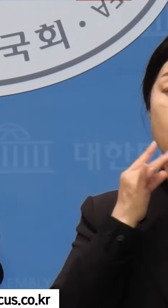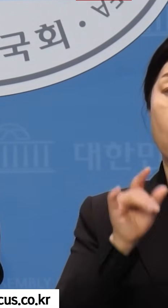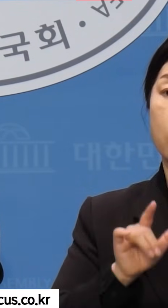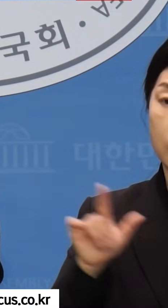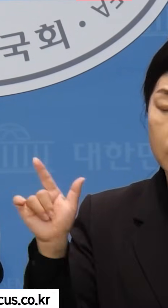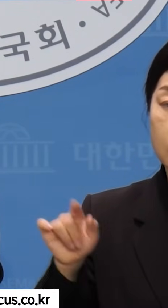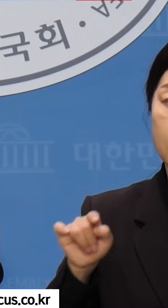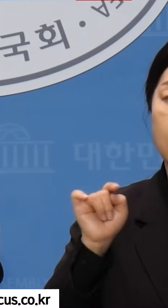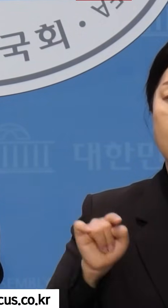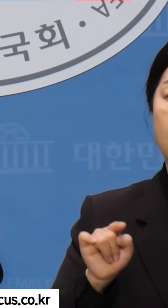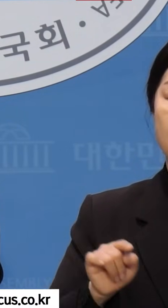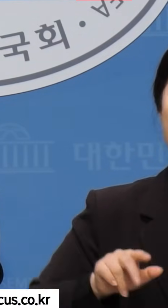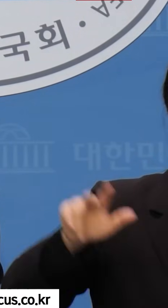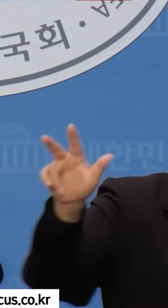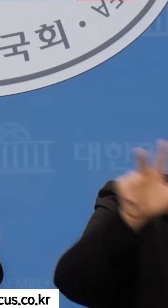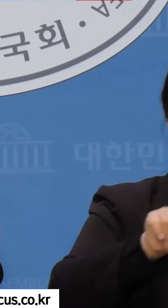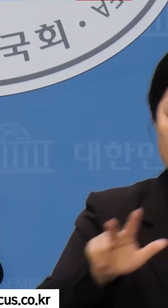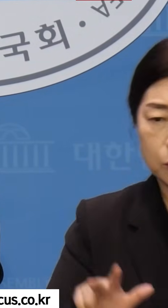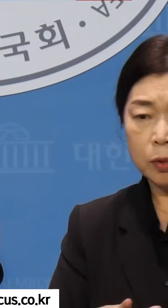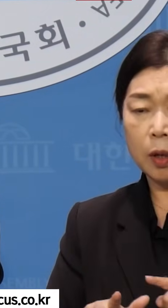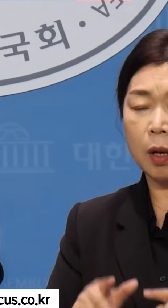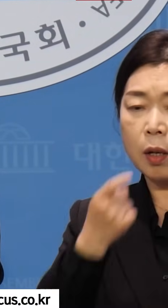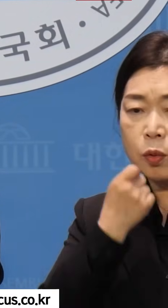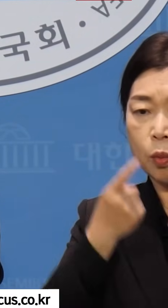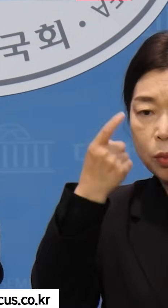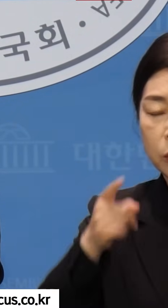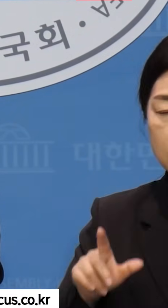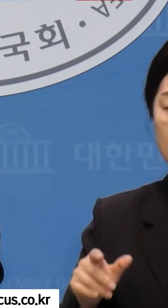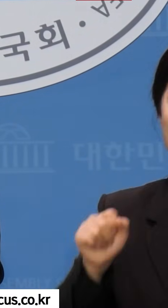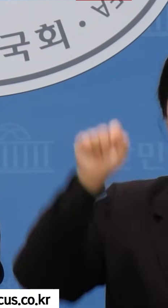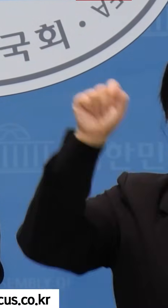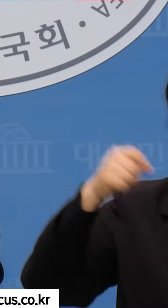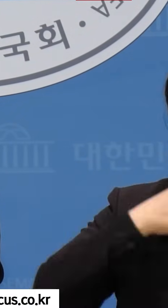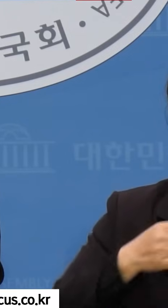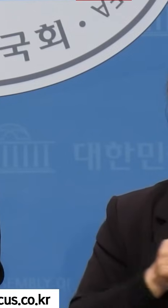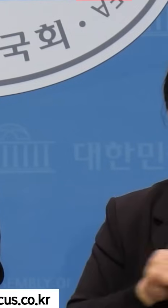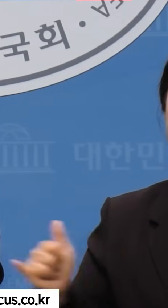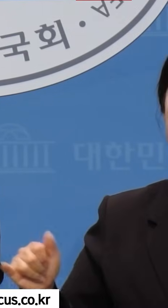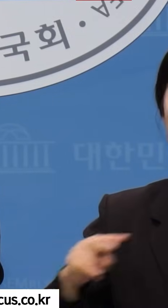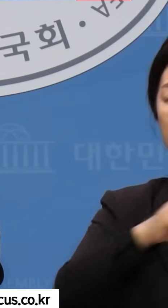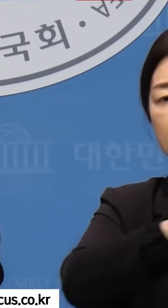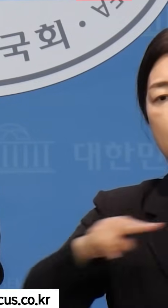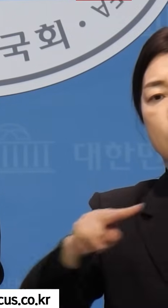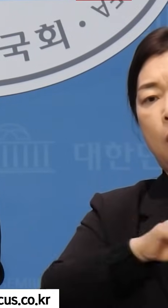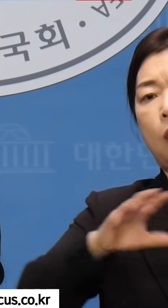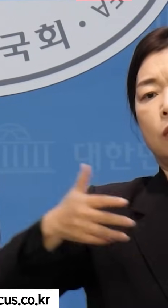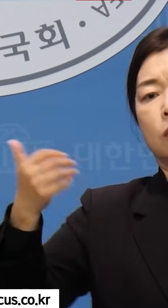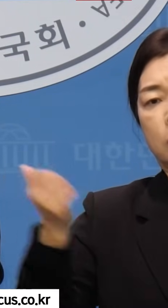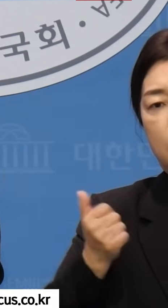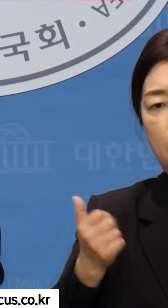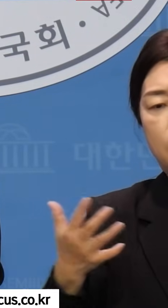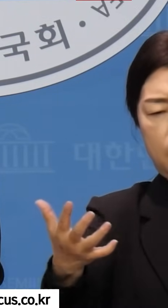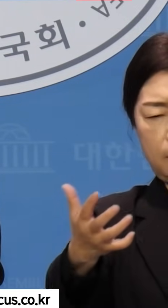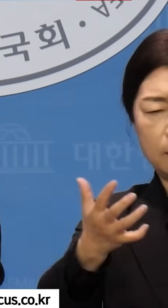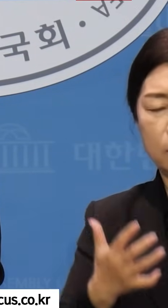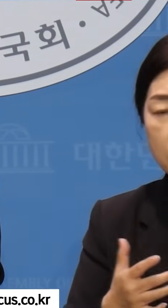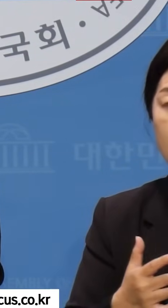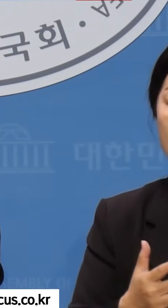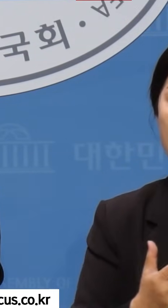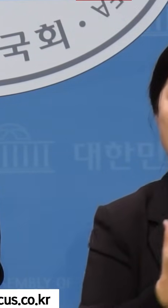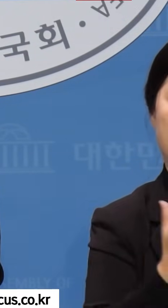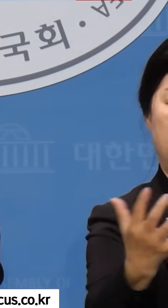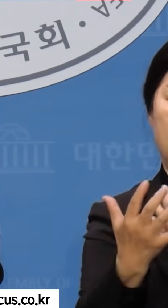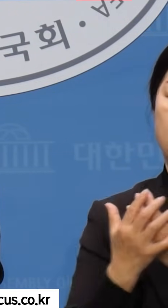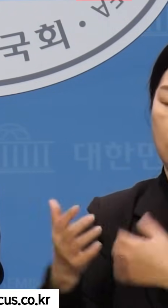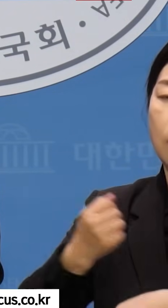토요일에는 전국에 있는 촛불 시민들이 여의도 국회에 앞으로